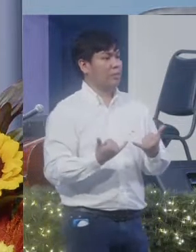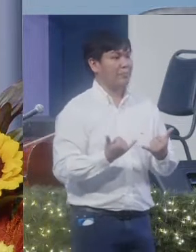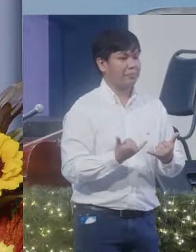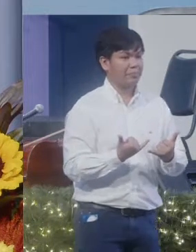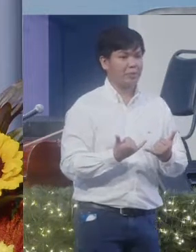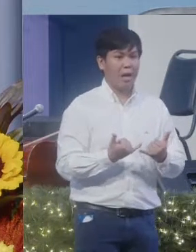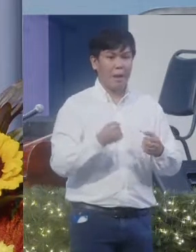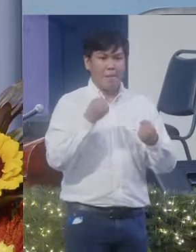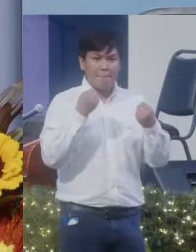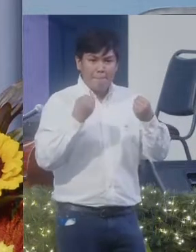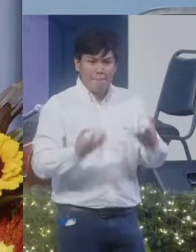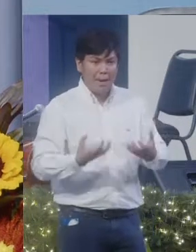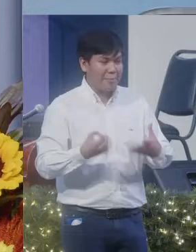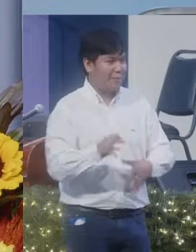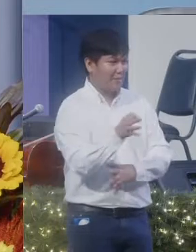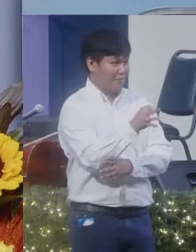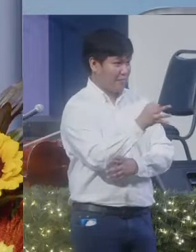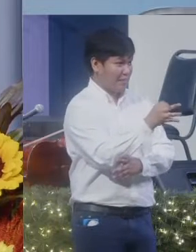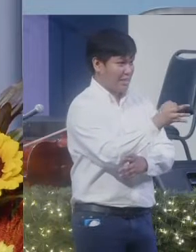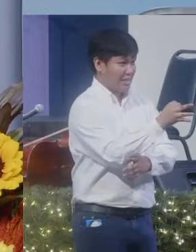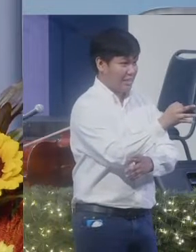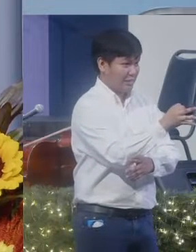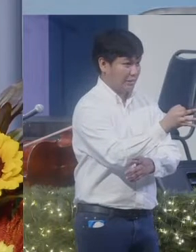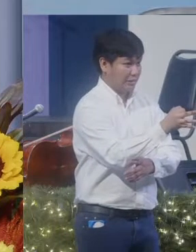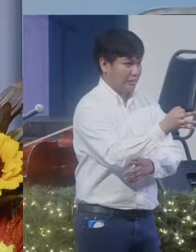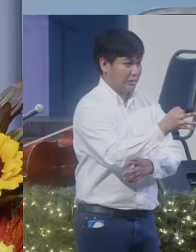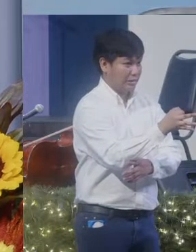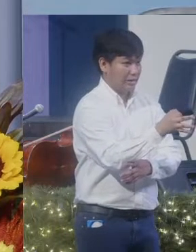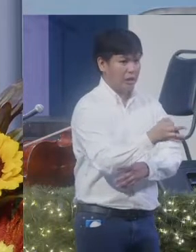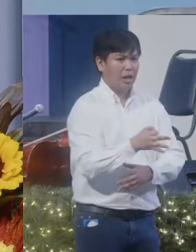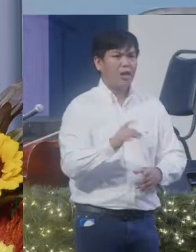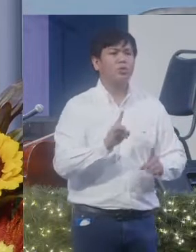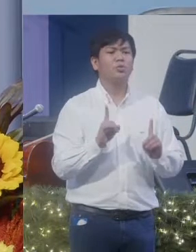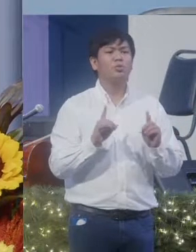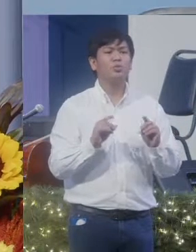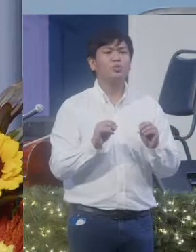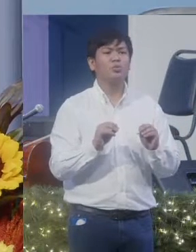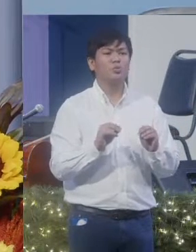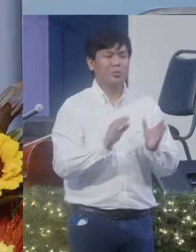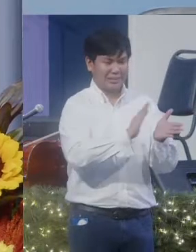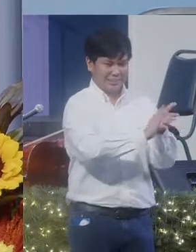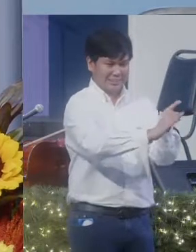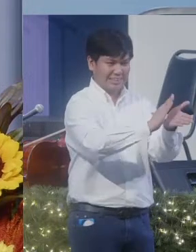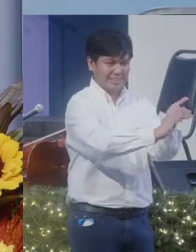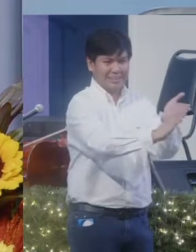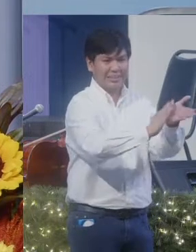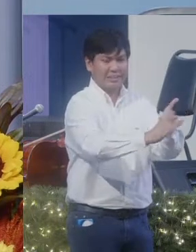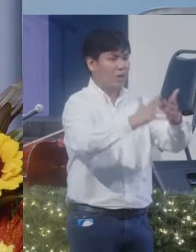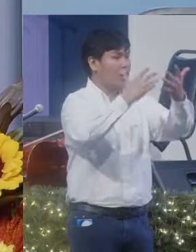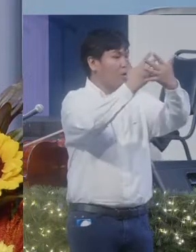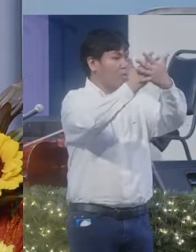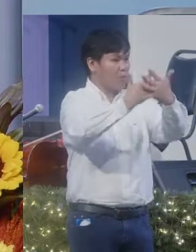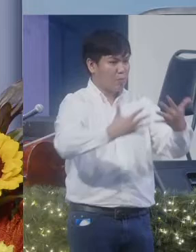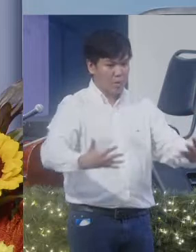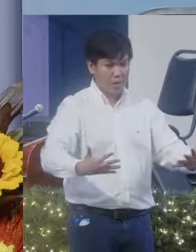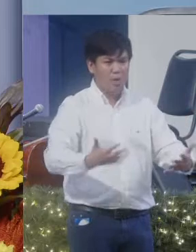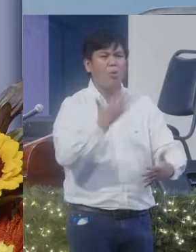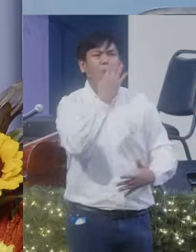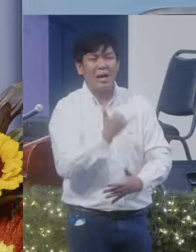fishermen had gone out of them and were washing their nets. So tapos na po sila